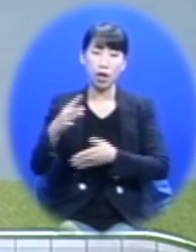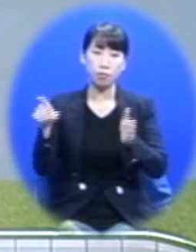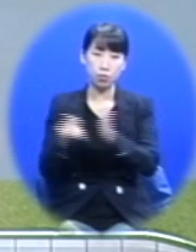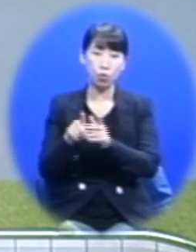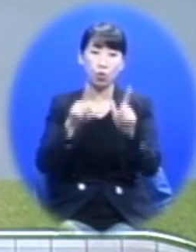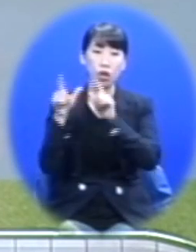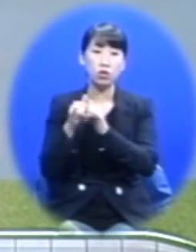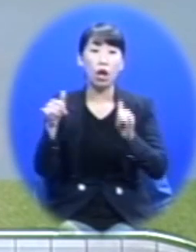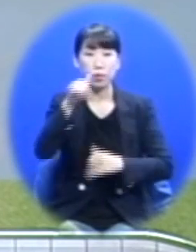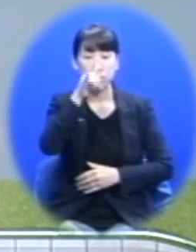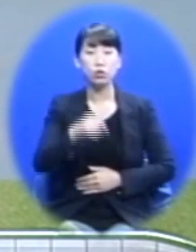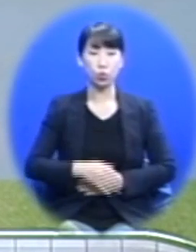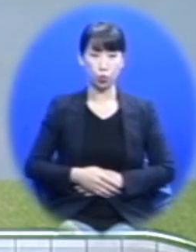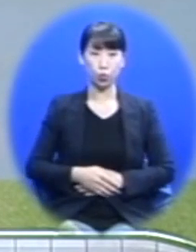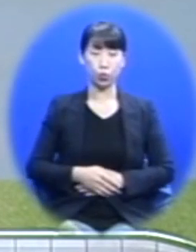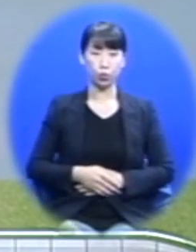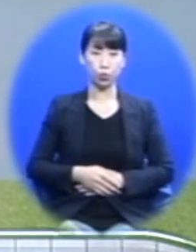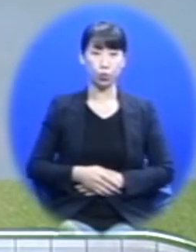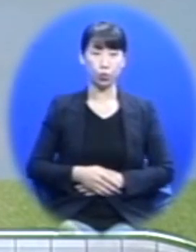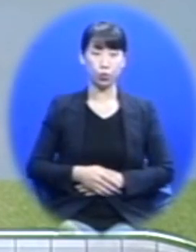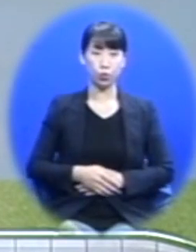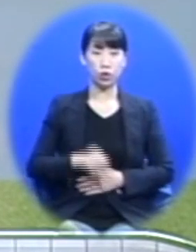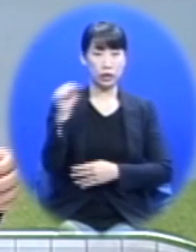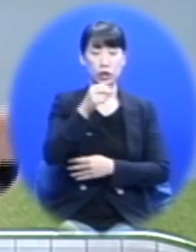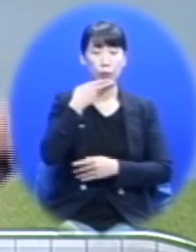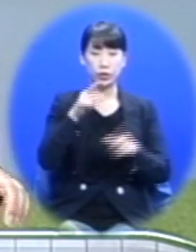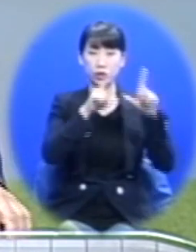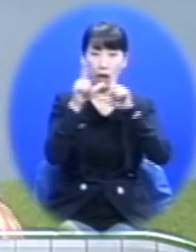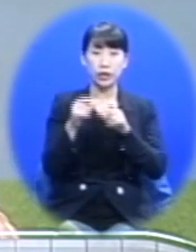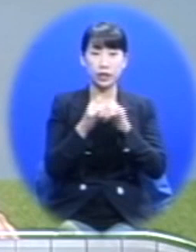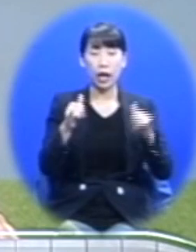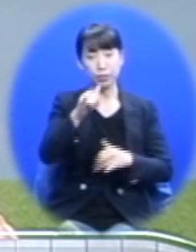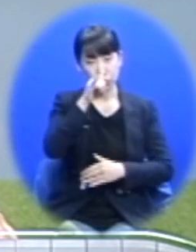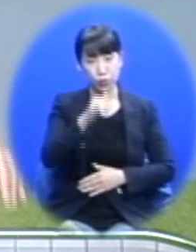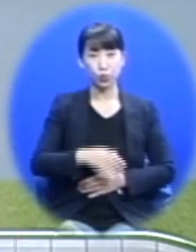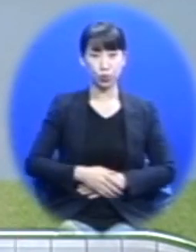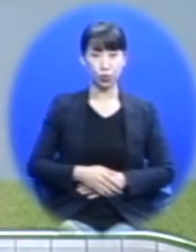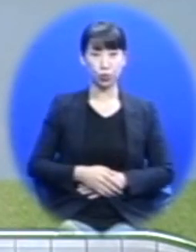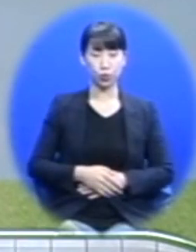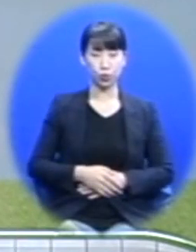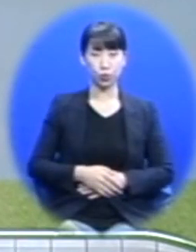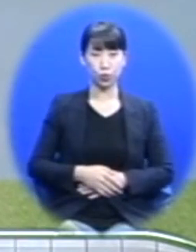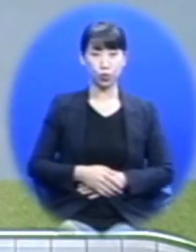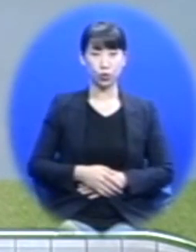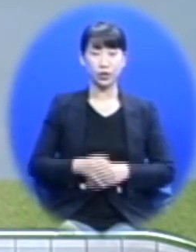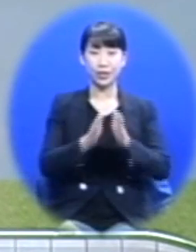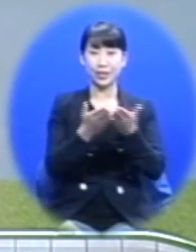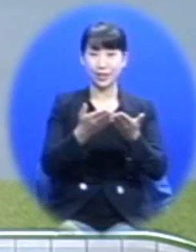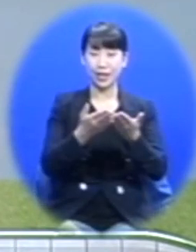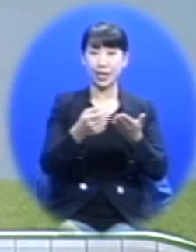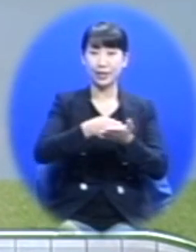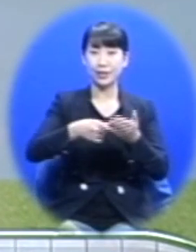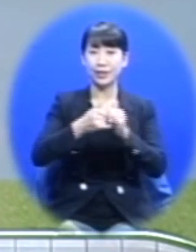삶을 살았던 요동함이 없는 삶을 살았던 사람이 있다니까. 그 사람의 예를 여러분에게